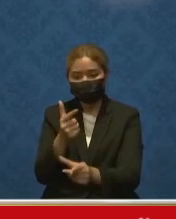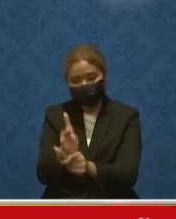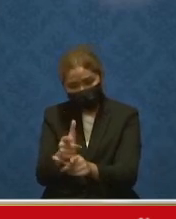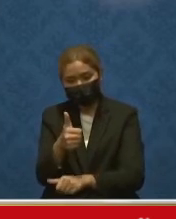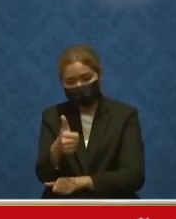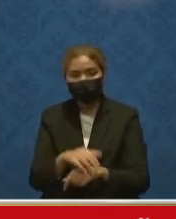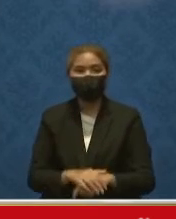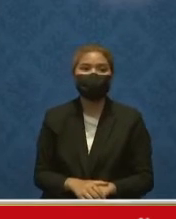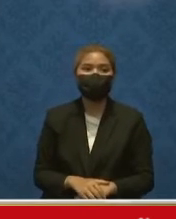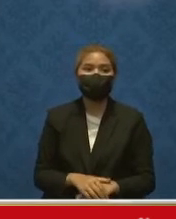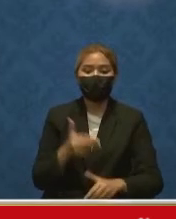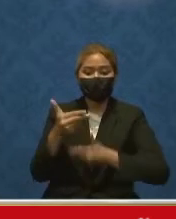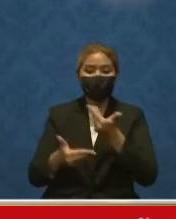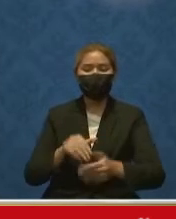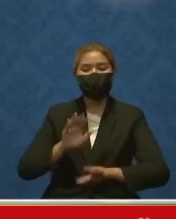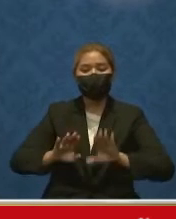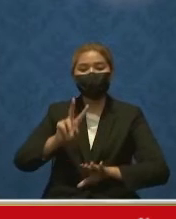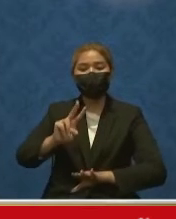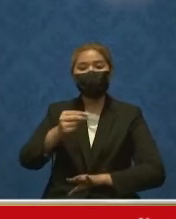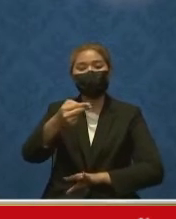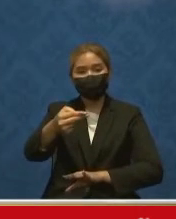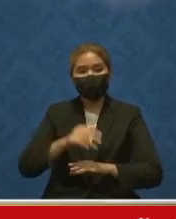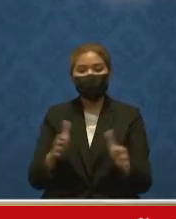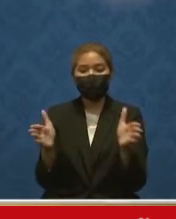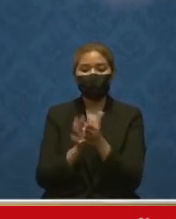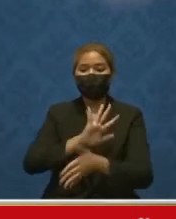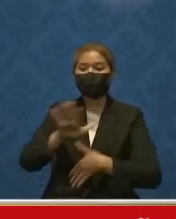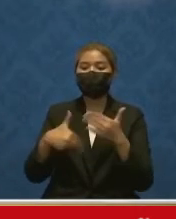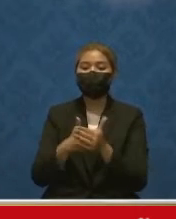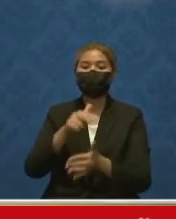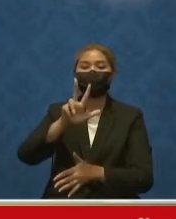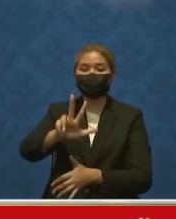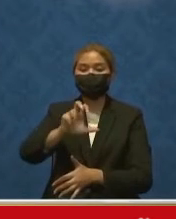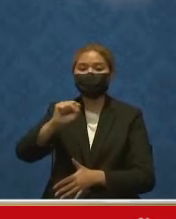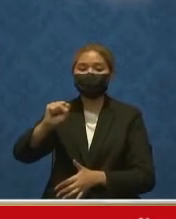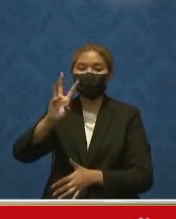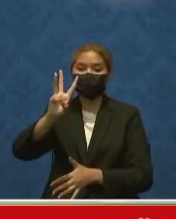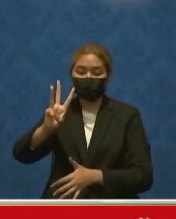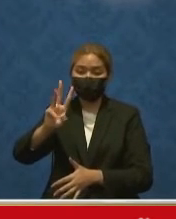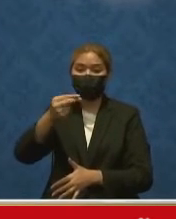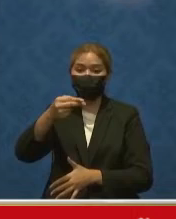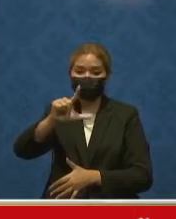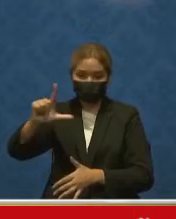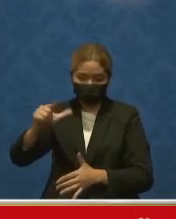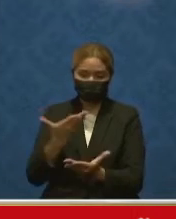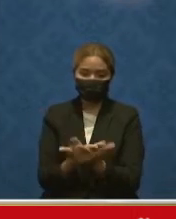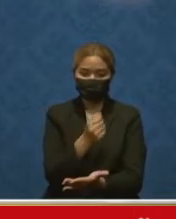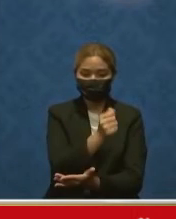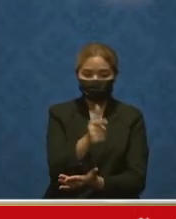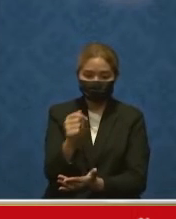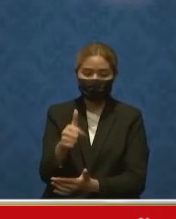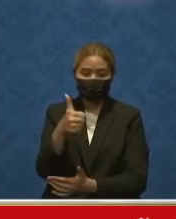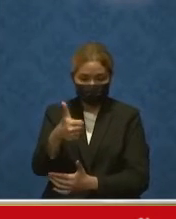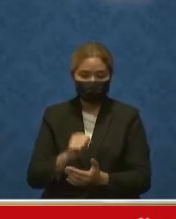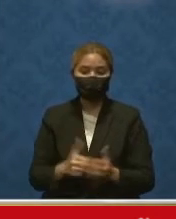ล้านตันน่ะแต่ละ 20,000เพิ่มเติมเงินเท่าไหร่สามแสนหกนะครับสามแสนหกหมื่นล้านจ่ายหนี้ได้นะครับไม่เป็น